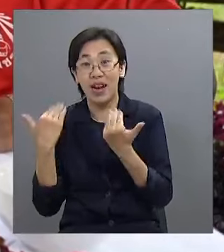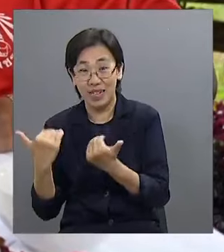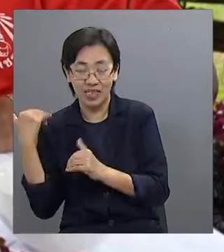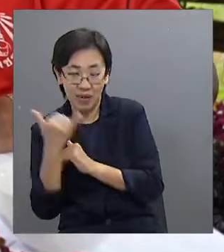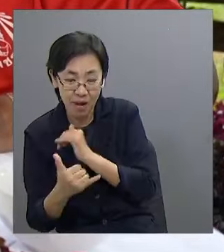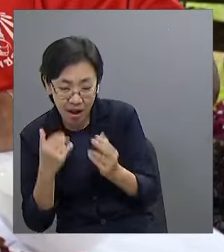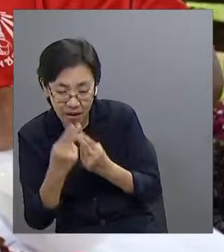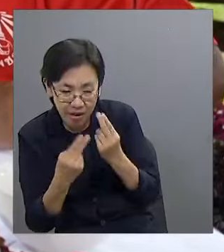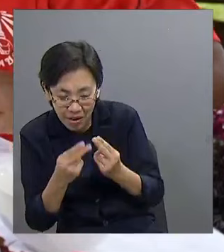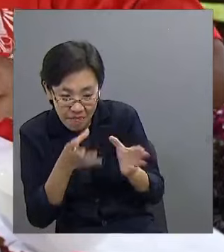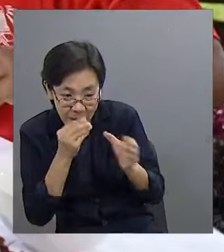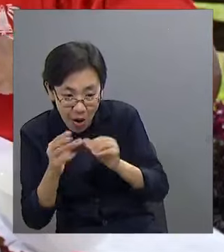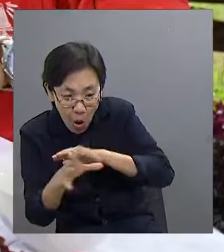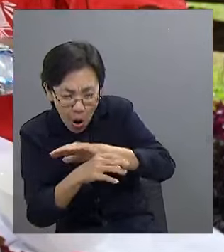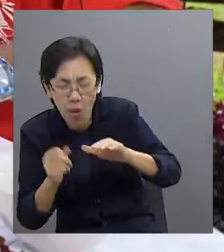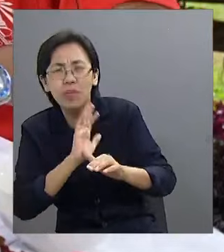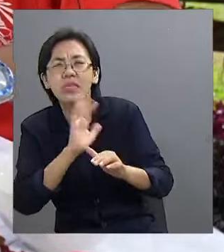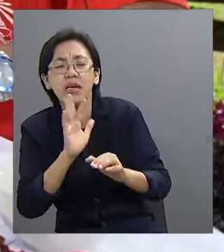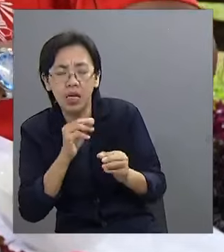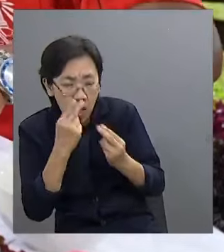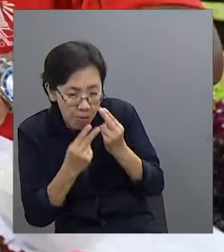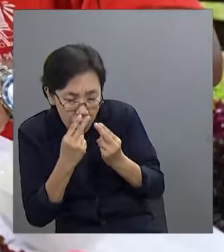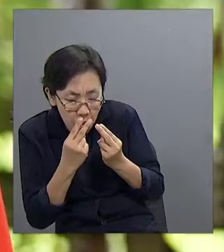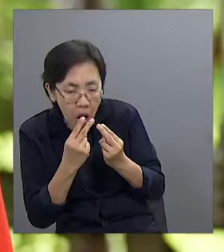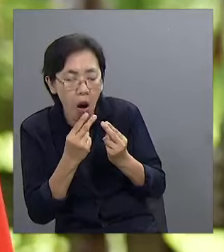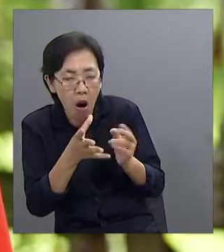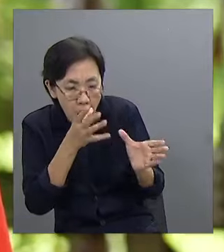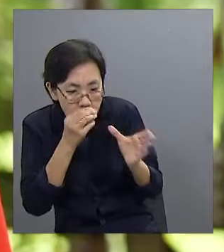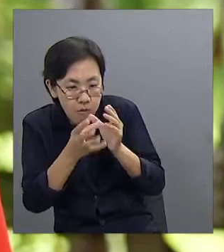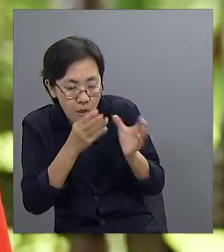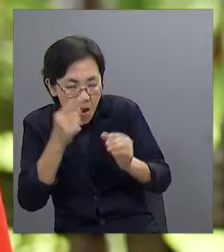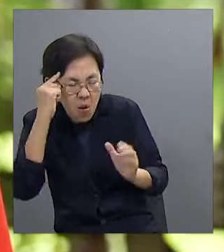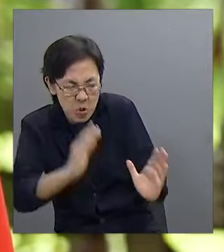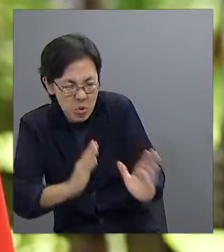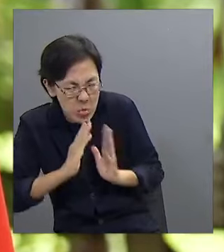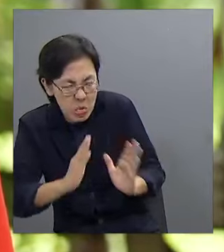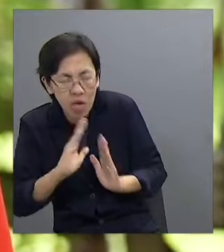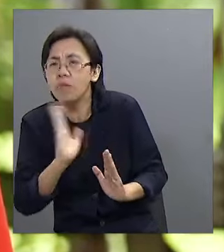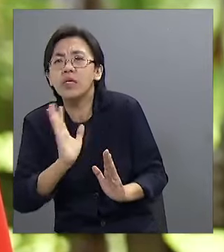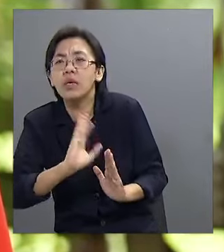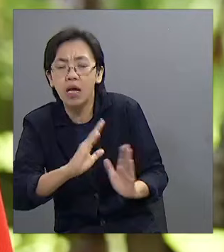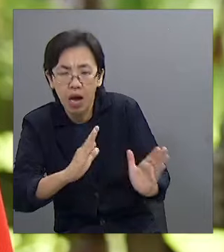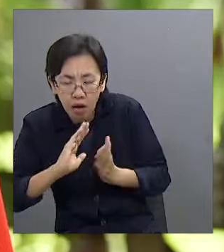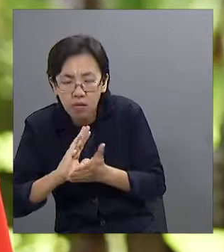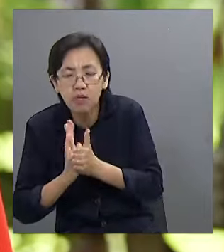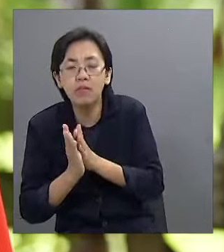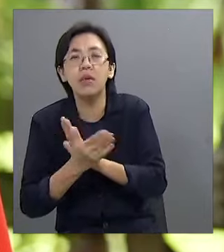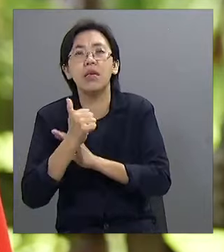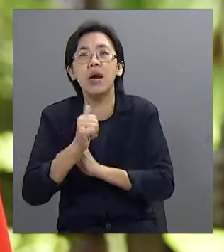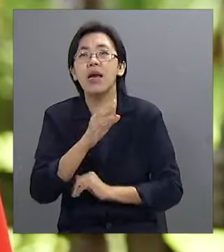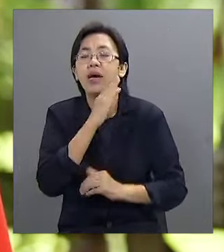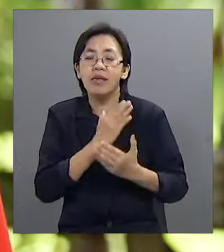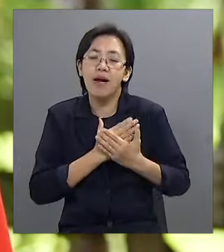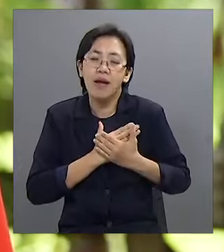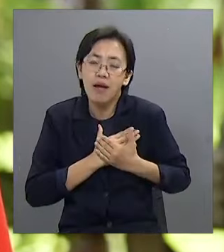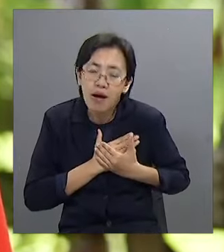ากจะฝากว่าทำอะไรขอให้ทำด้วยความตั้งใจจริงใจและทำด้วยความรักถ้าเรารักสิ่งใดแล้วสิ่งนั้นก็จะ